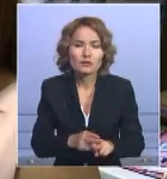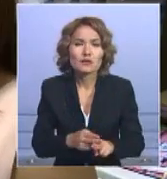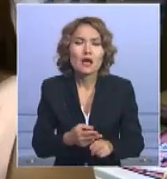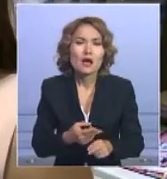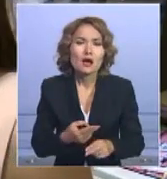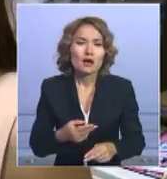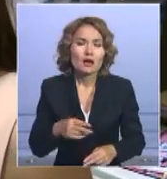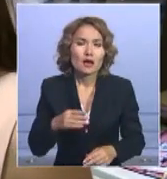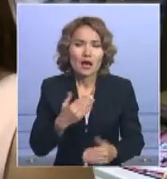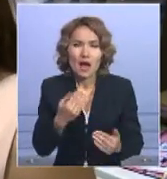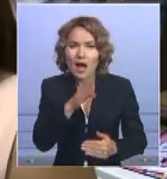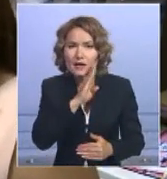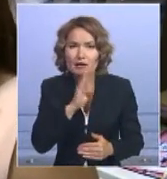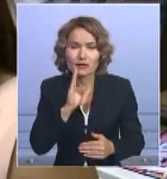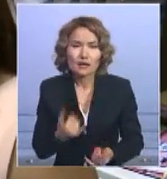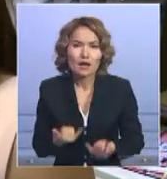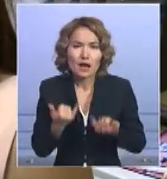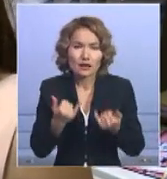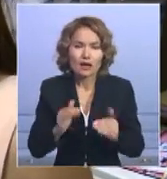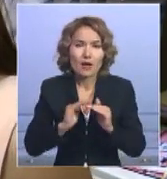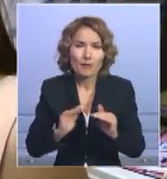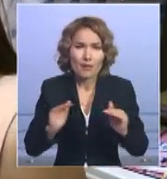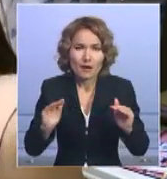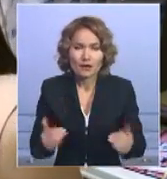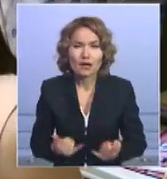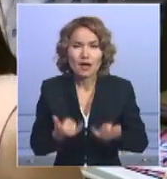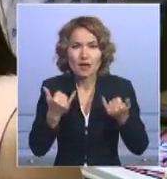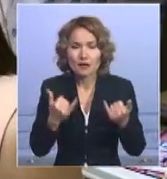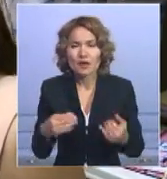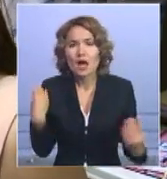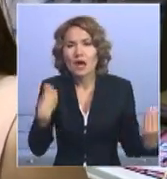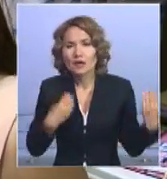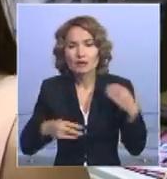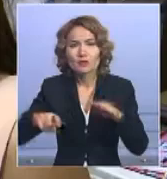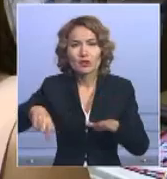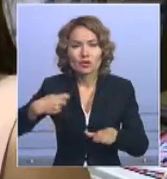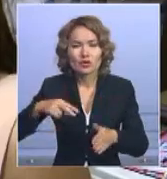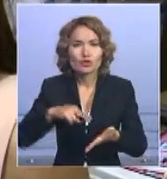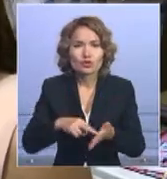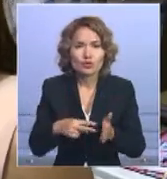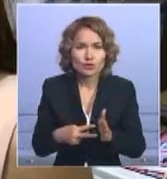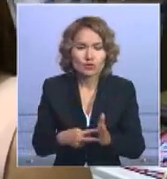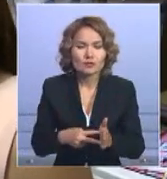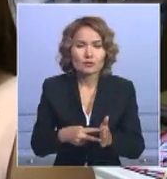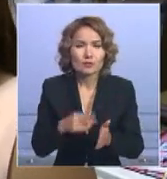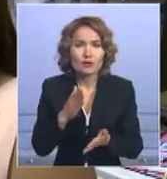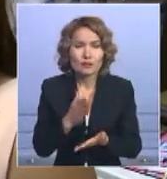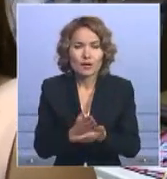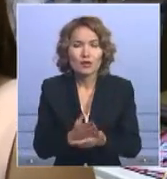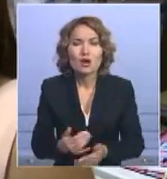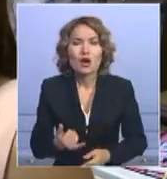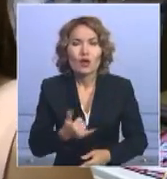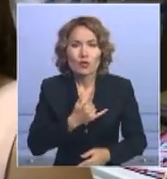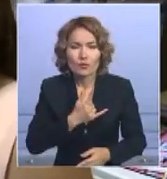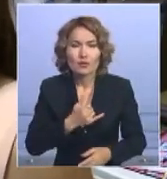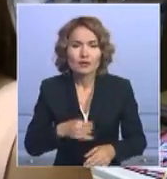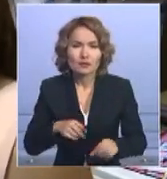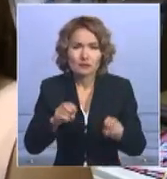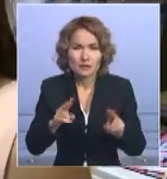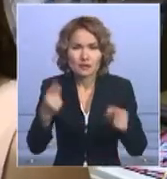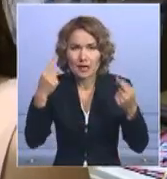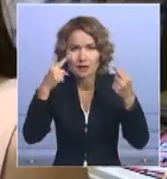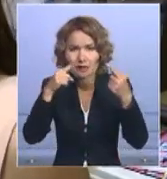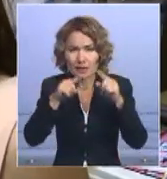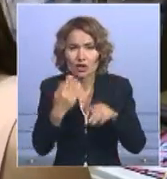жабдықтары, әйелдер мен балаларға арналған киімдерді тігуді жоспарлап отырмыз. Оған қажетті киім тігу машиналары мен арнайы